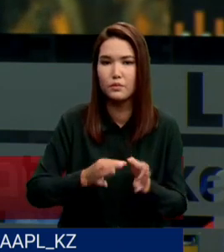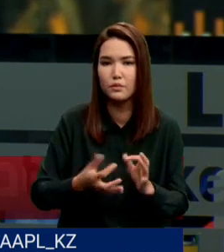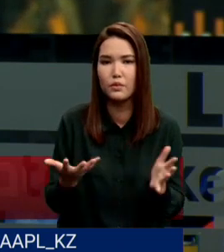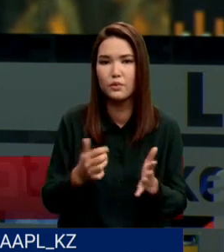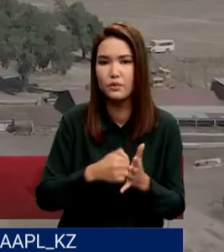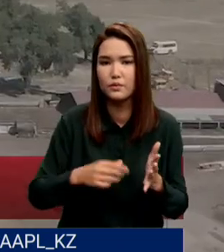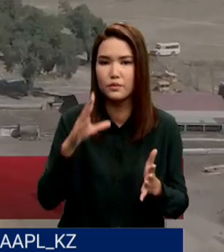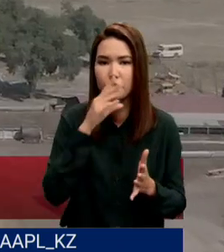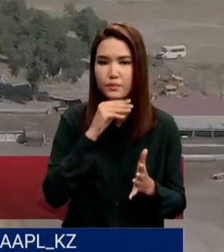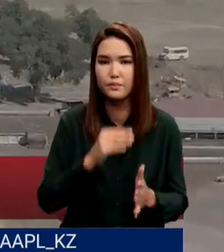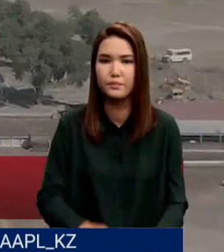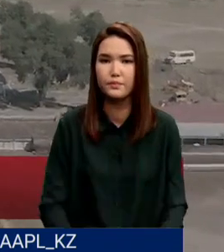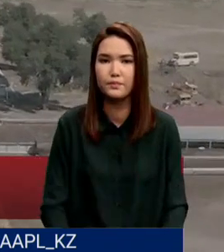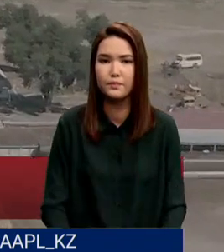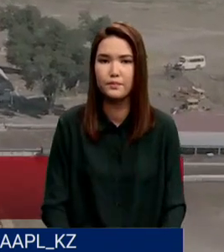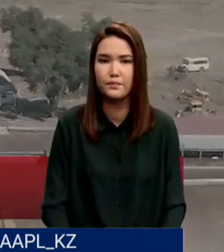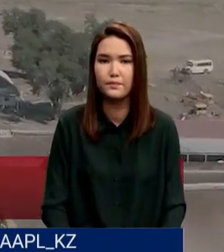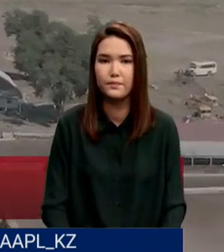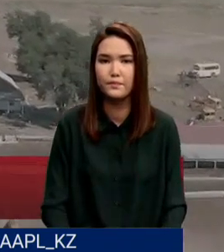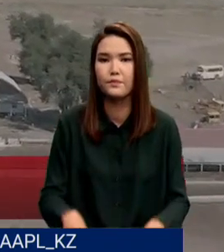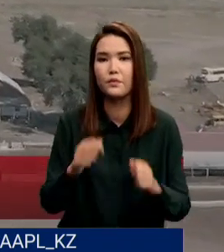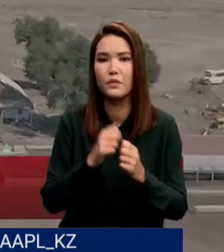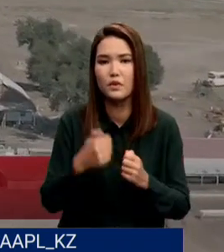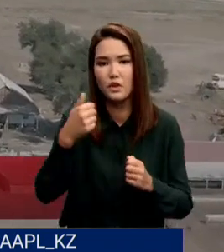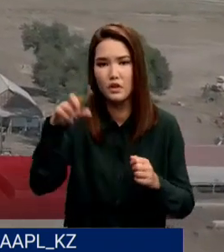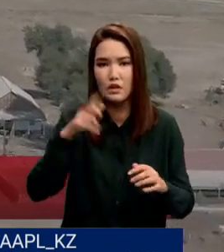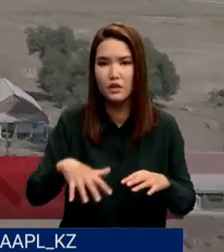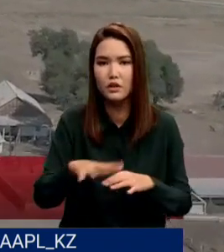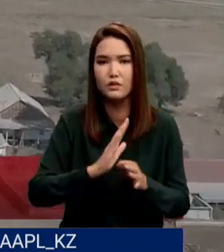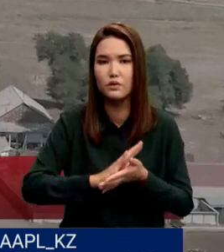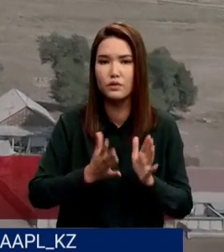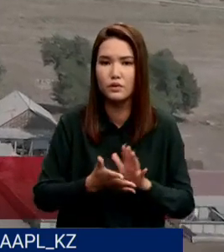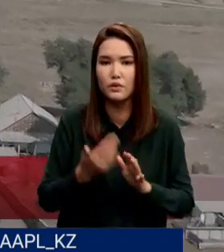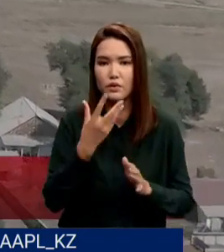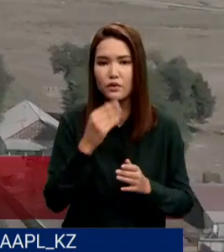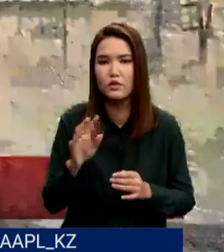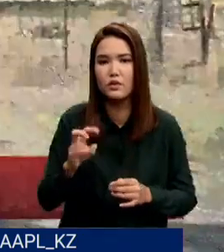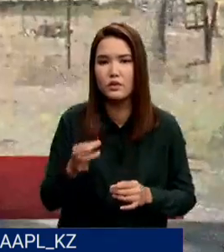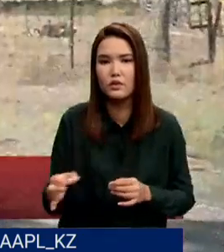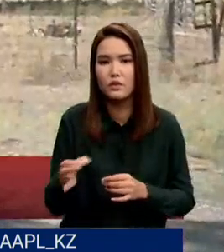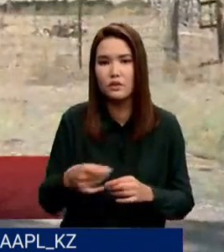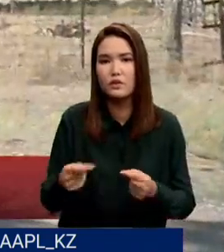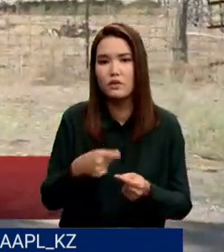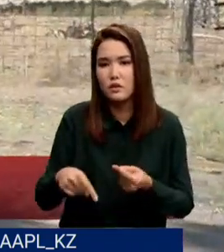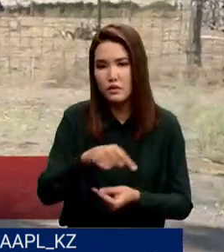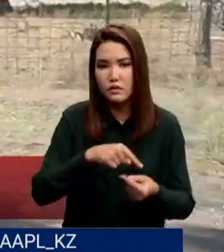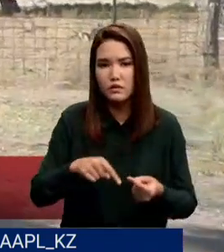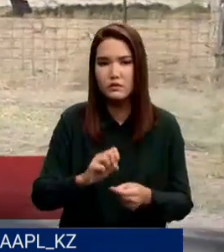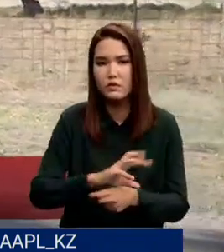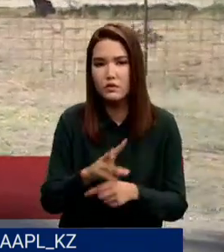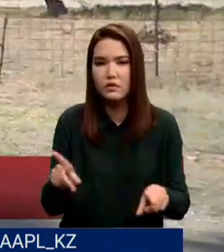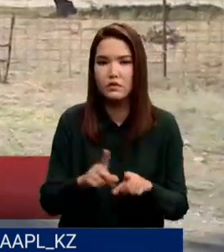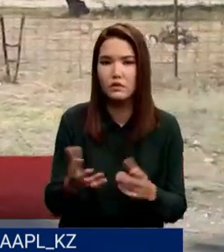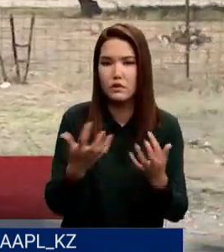тарқатсын. 200-ге тарта тұрғыны бар Жауғаш Батыр ауылы инфрақұрылымнан адам. Мұнда не мектеп, не медициналық бөлімше